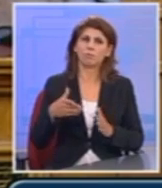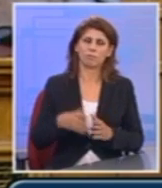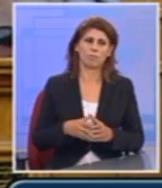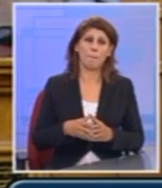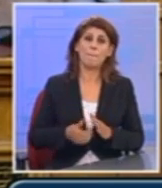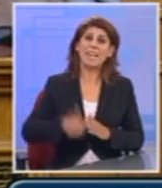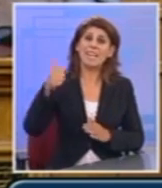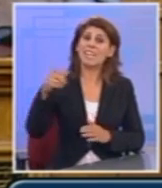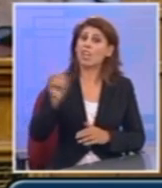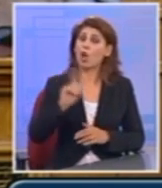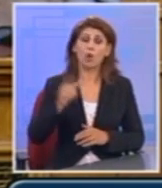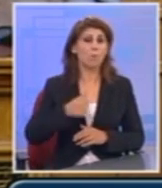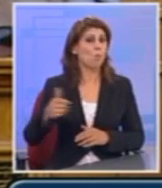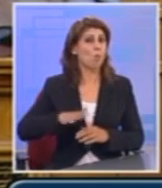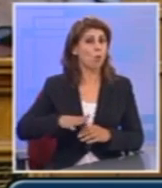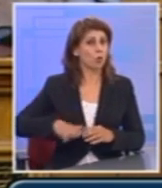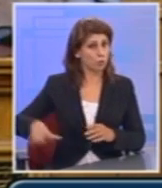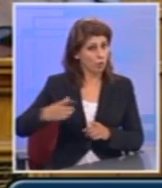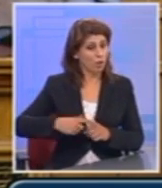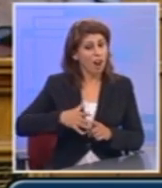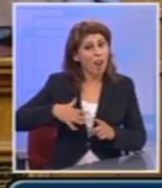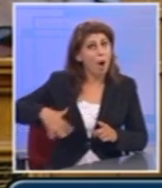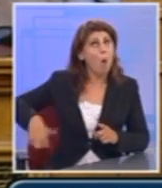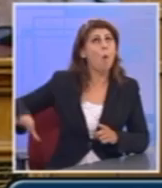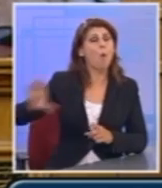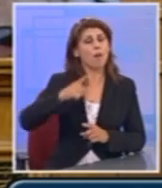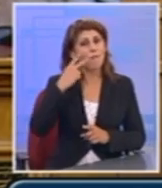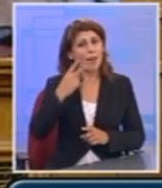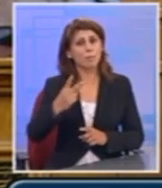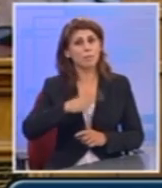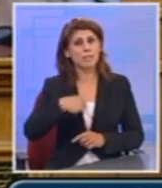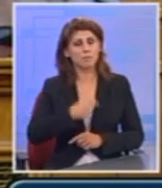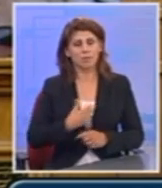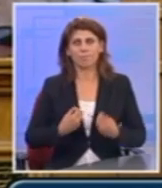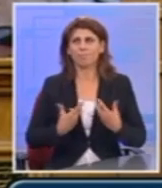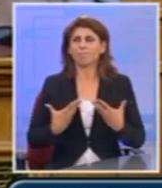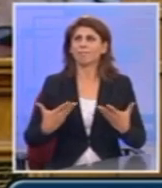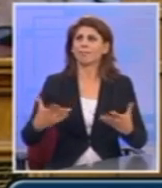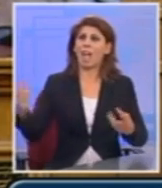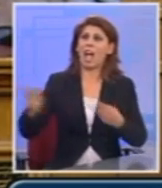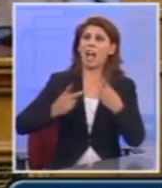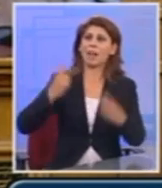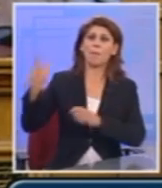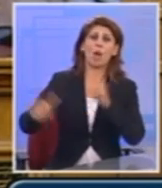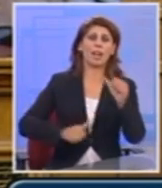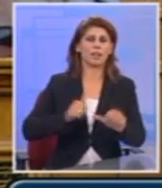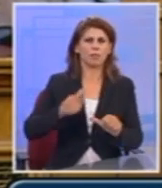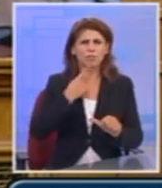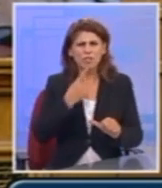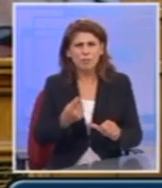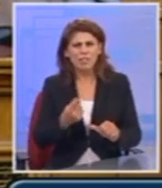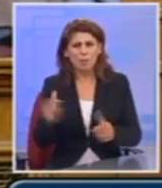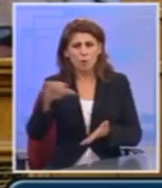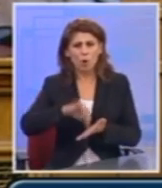ελληνικού λαού αλλά όλων μας και βλέπουμε ότι και στην ισπανία πνέει άνεμος αλλαγής ποιος θα μας έλεγε ότι στη